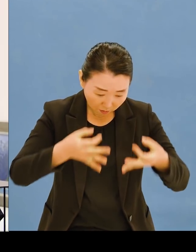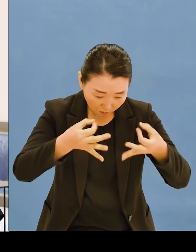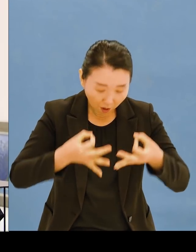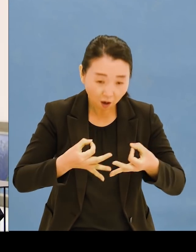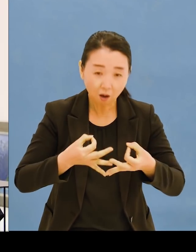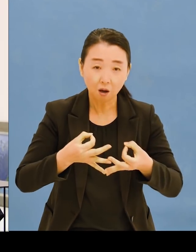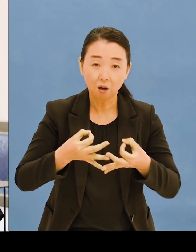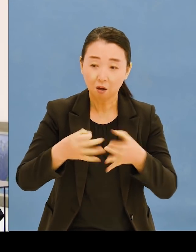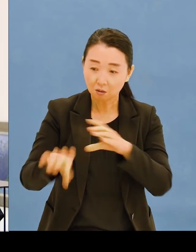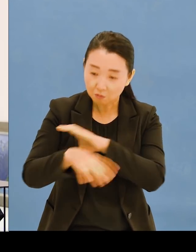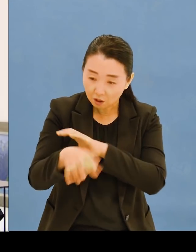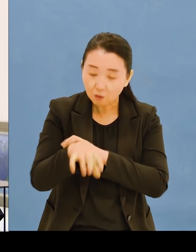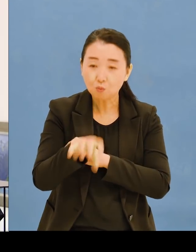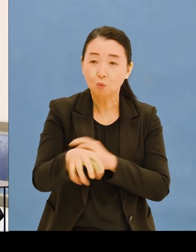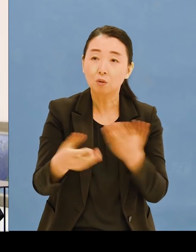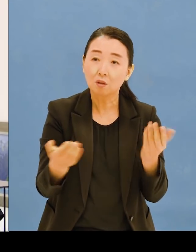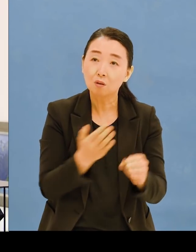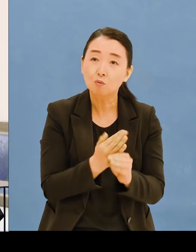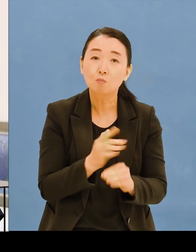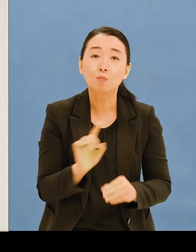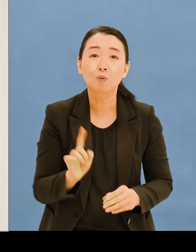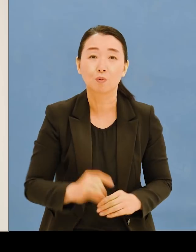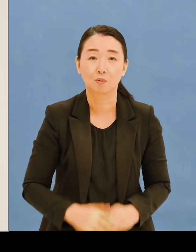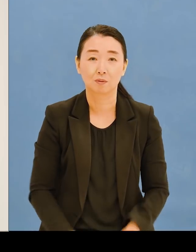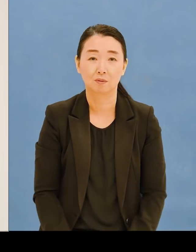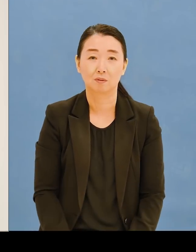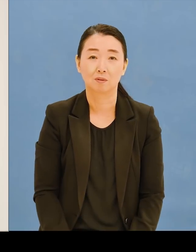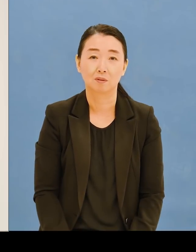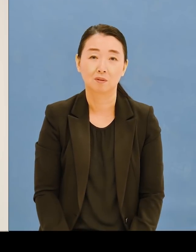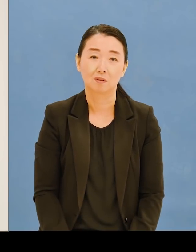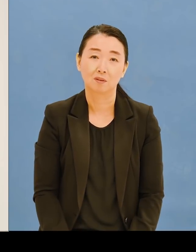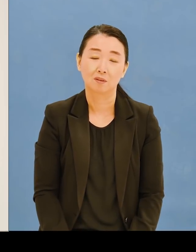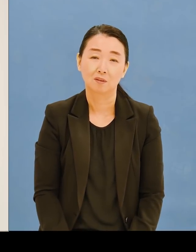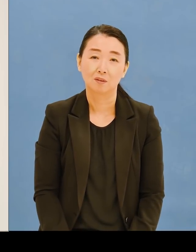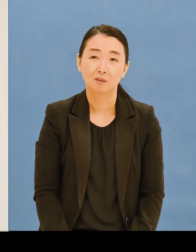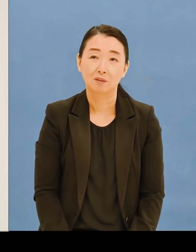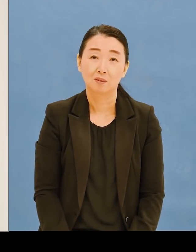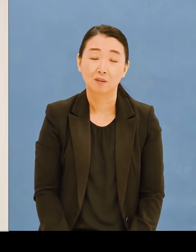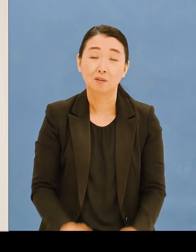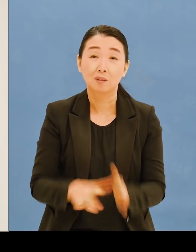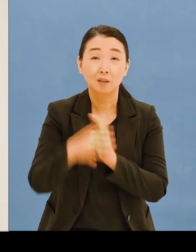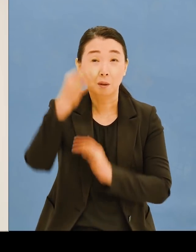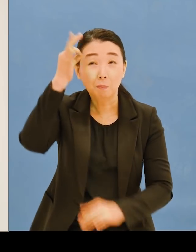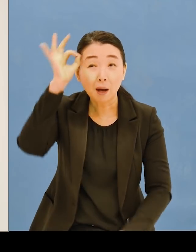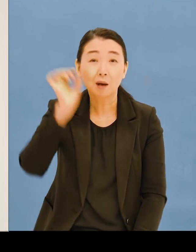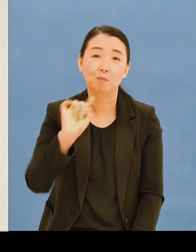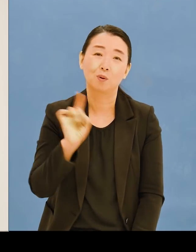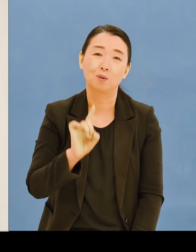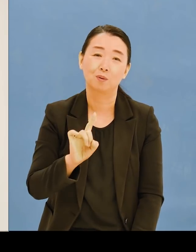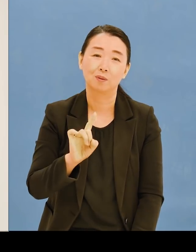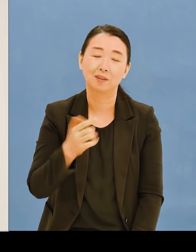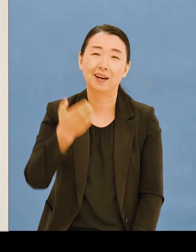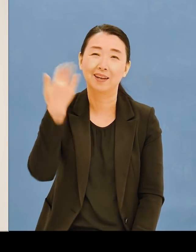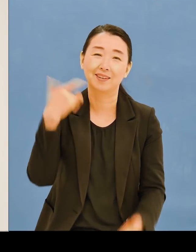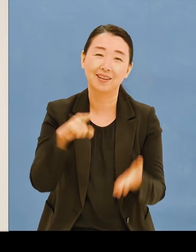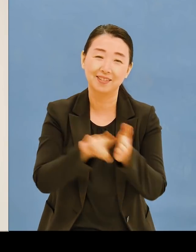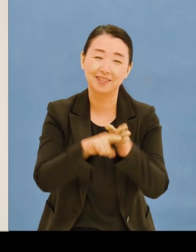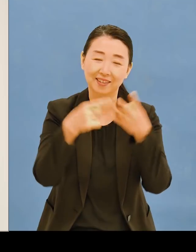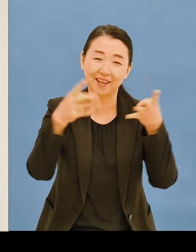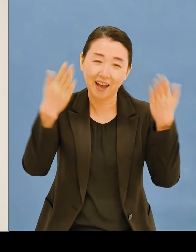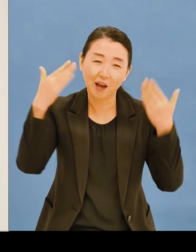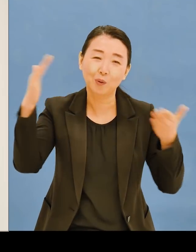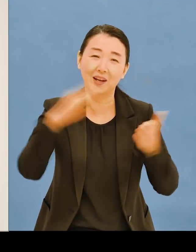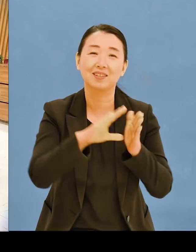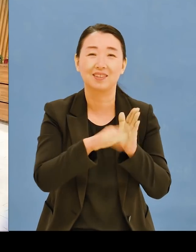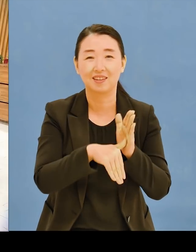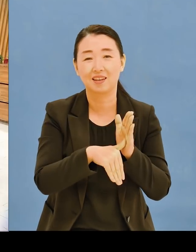지금 세탁소에서 일이나 하고 있고. 근데 이제 주마등처럼 흘러간 생각이 뭐였냐면 제가 예전 신학교 다닐 때